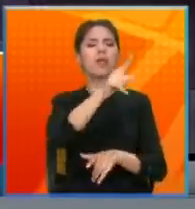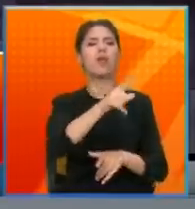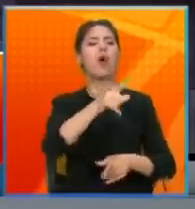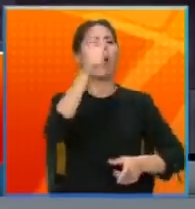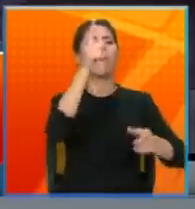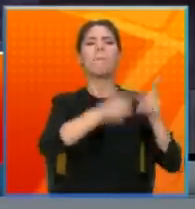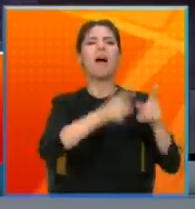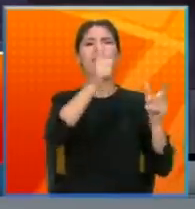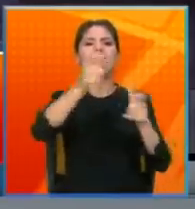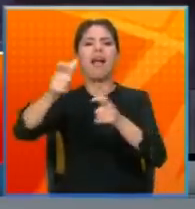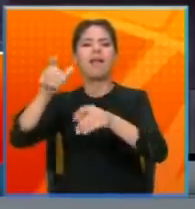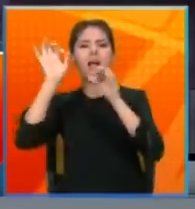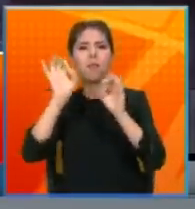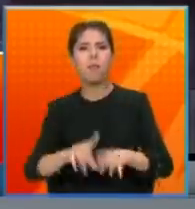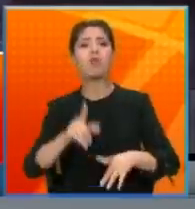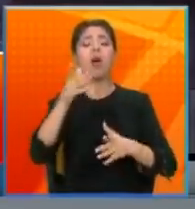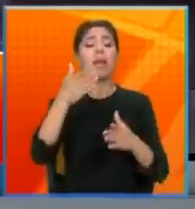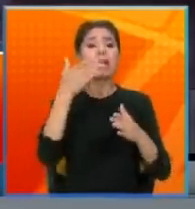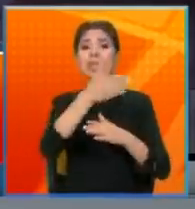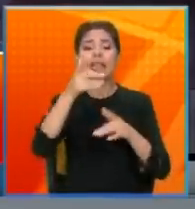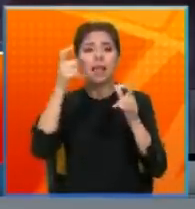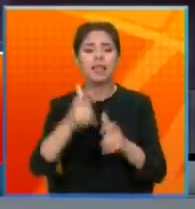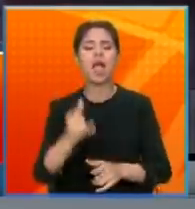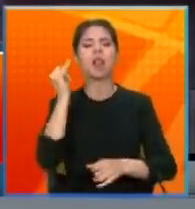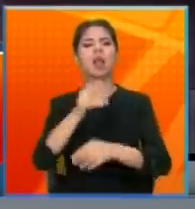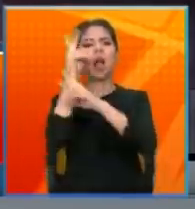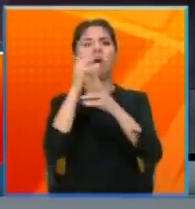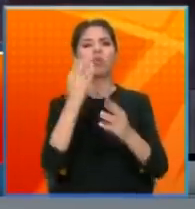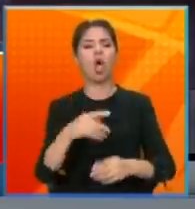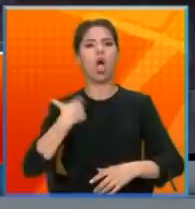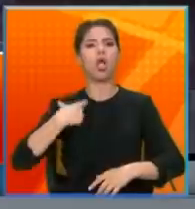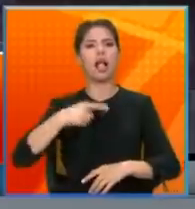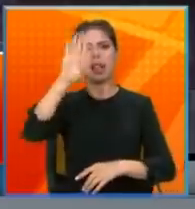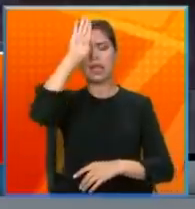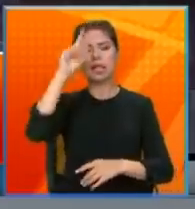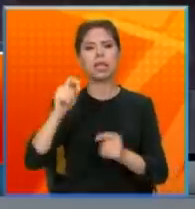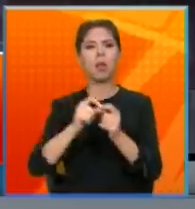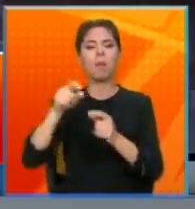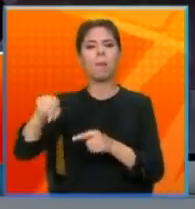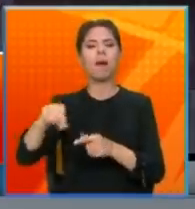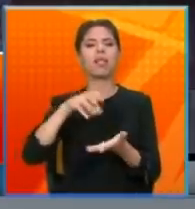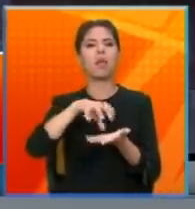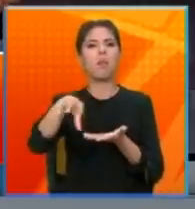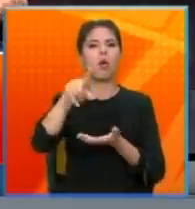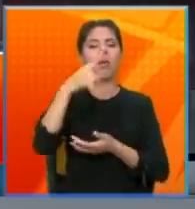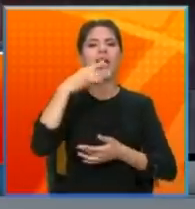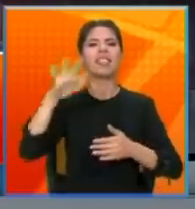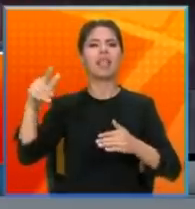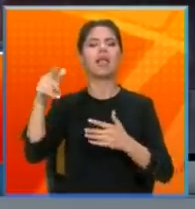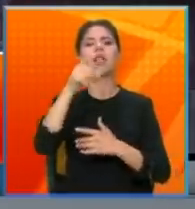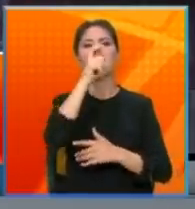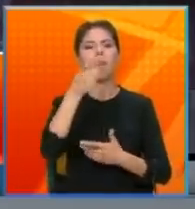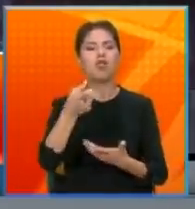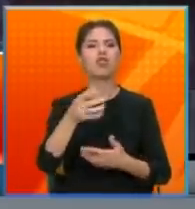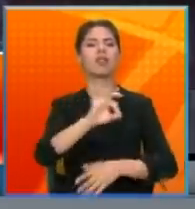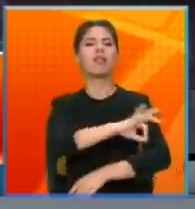etkiliydi sağanak ve fırtına ama uğradığı yere kabusu yaşattı. Özellikle İstanbul'un batı yakasındaki ve deniz kenarındaki ilçeler Beşiktaş,